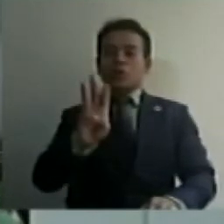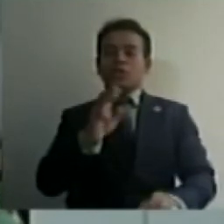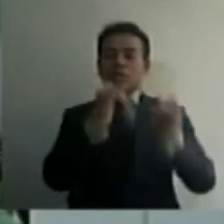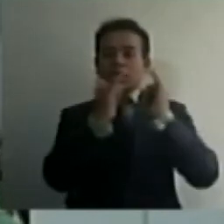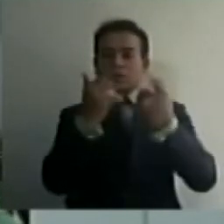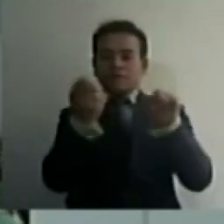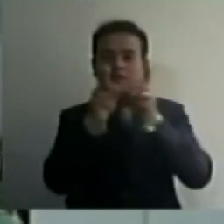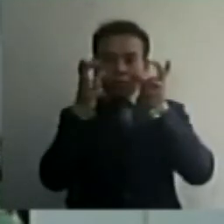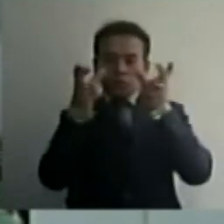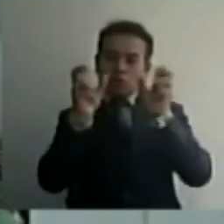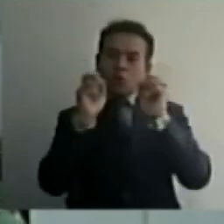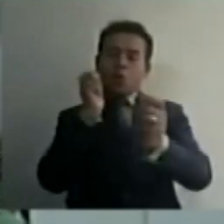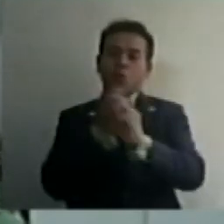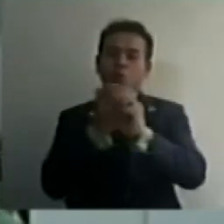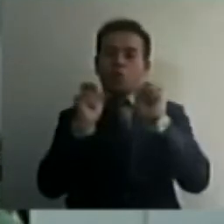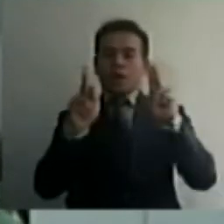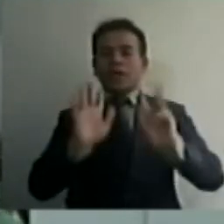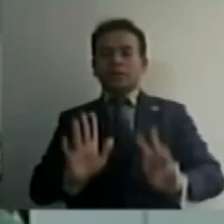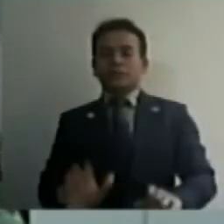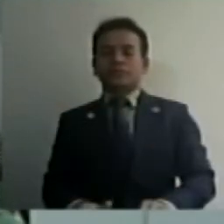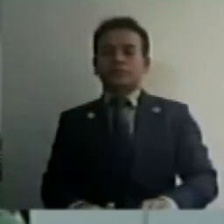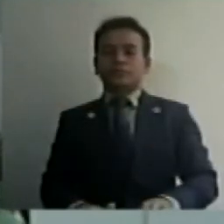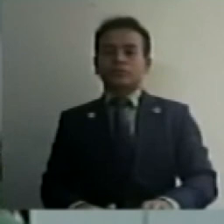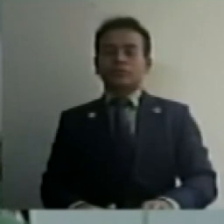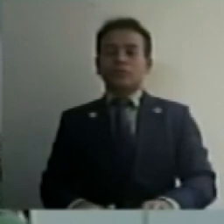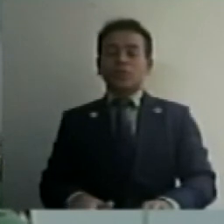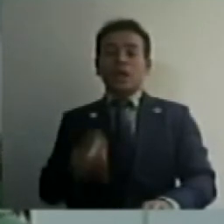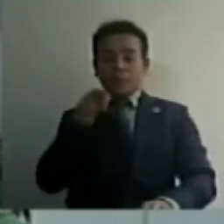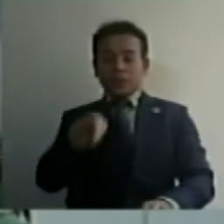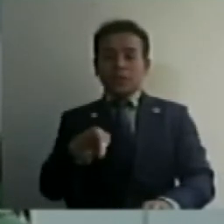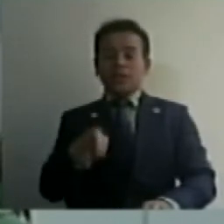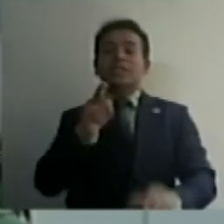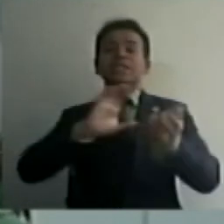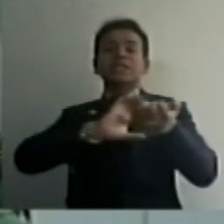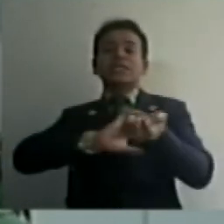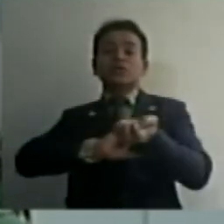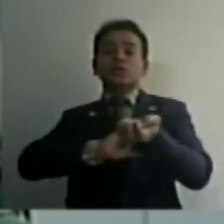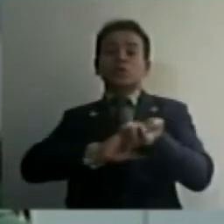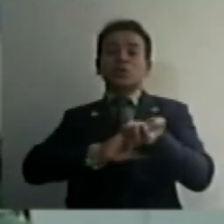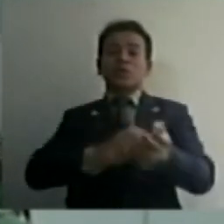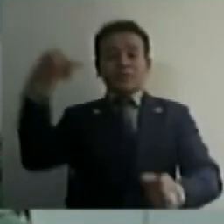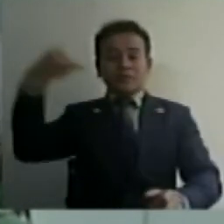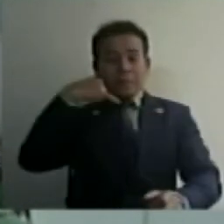আমাদের হটলাইনে যে স্বাস্থ্য পরামর্শ দেয়া হয়, স্বাস্থ্য বাতায়ন